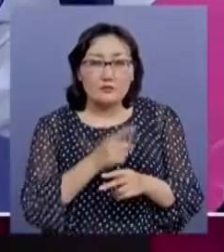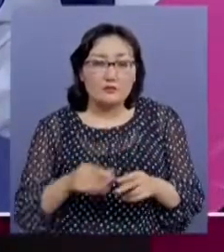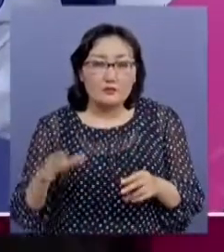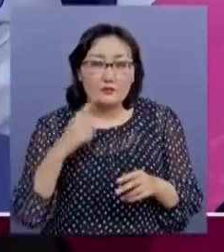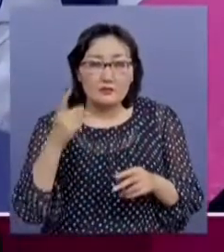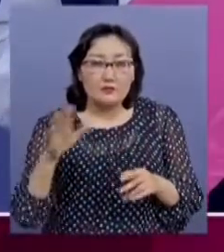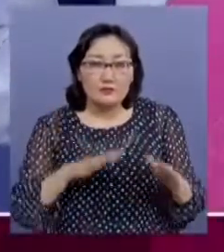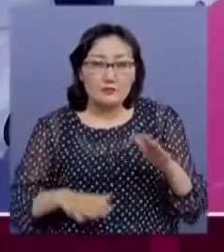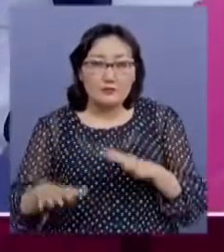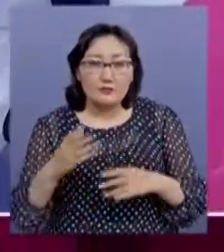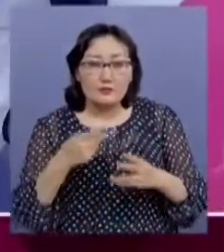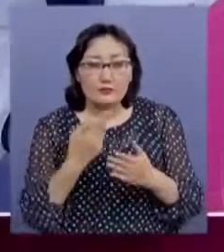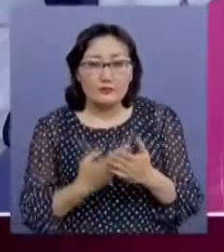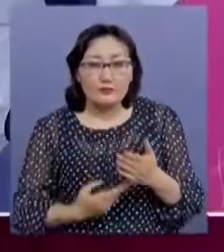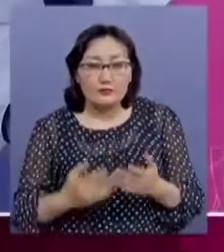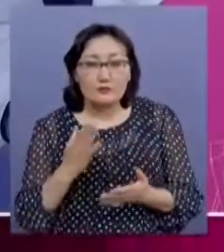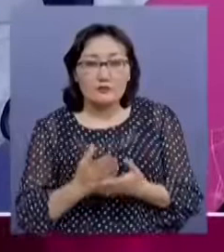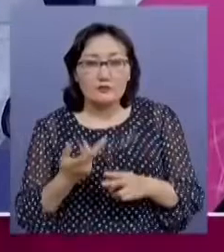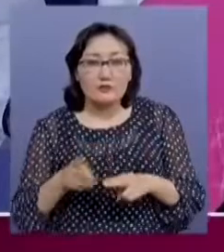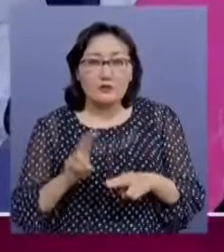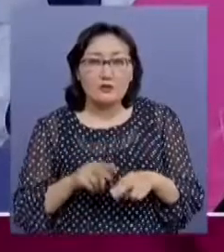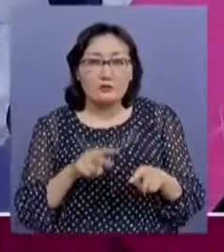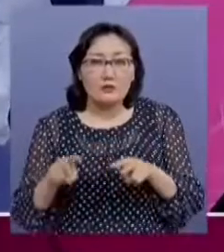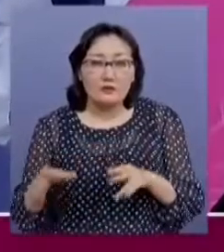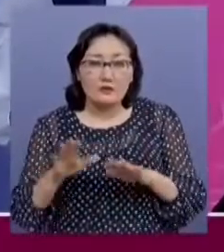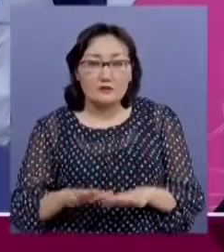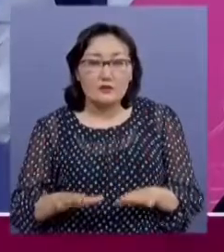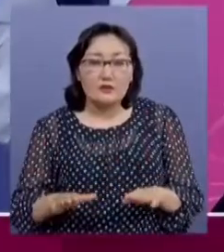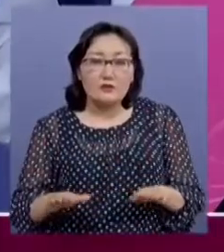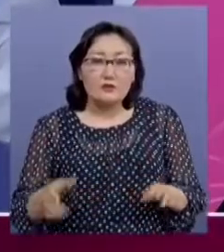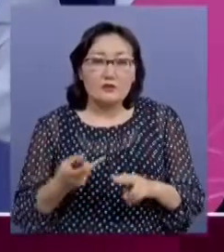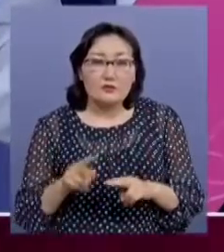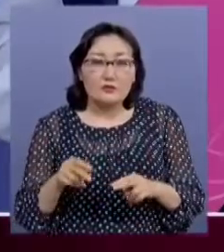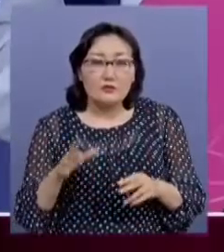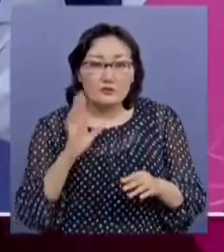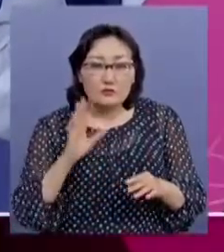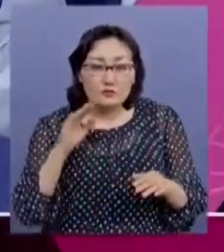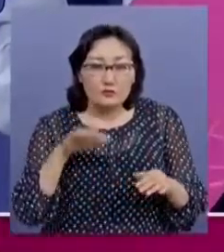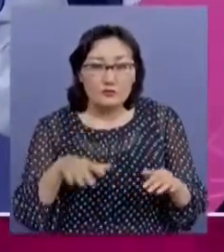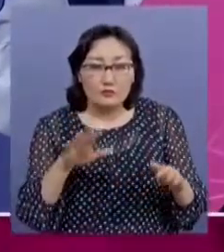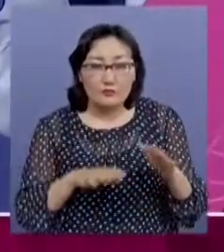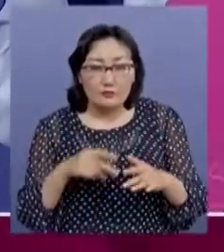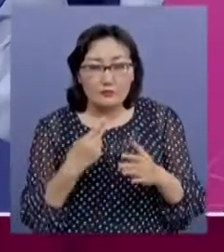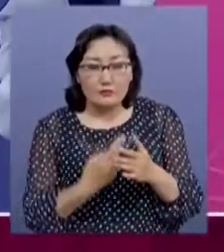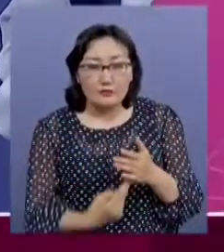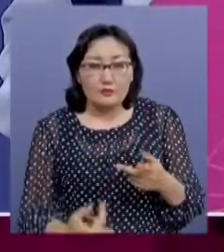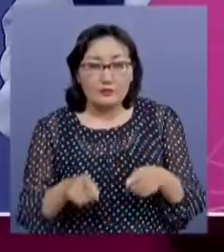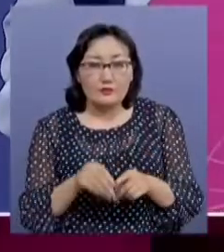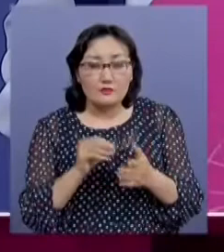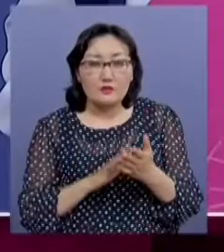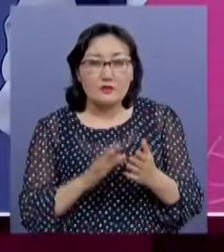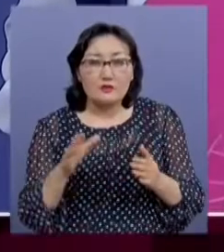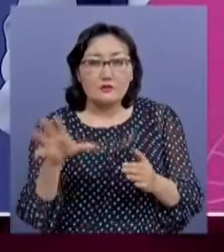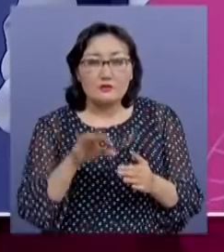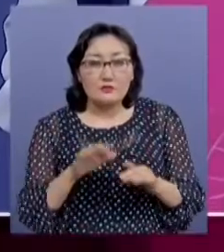қайғылы жағдайға жиі тап болатын көрінеді. Сондай-ақ қараусыз қалған балалардың суға батып өлу дерегі де көп тіркеледі. Статистика